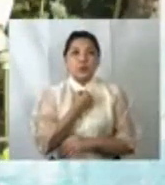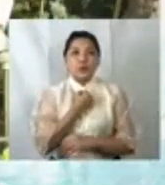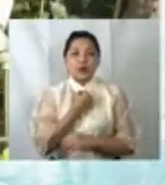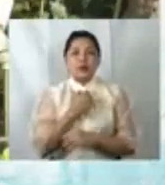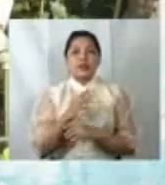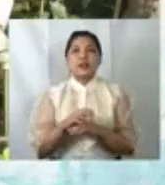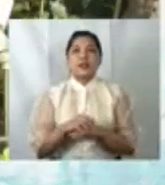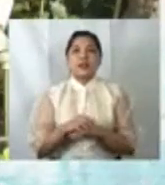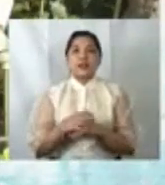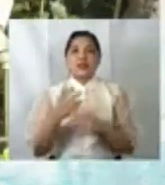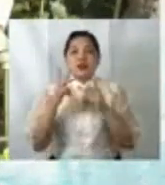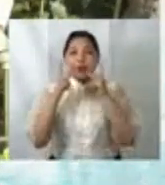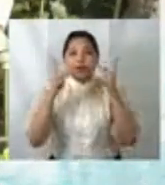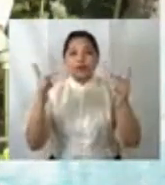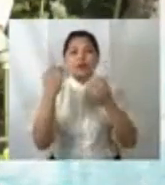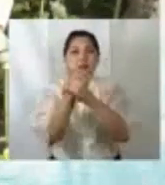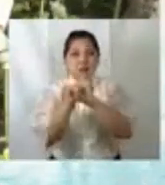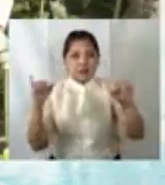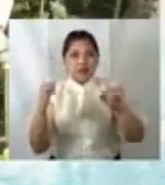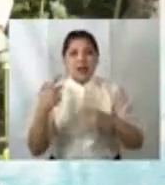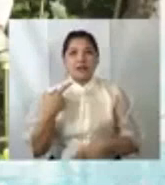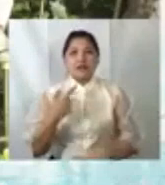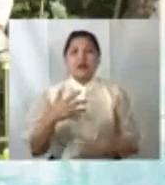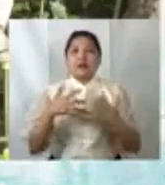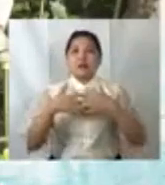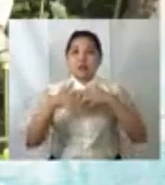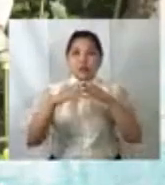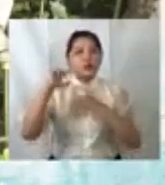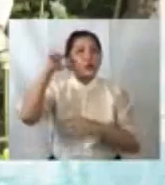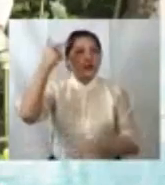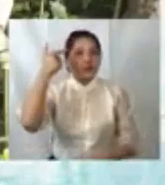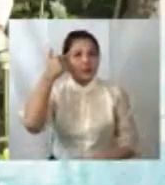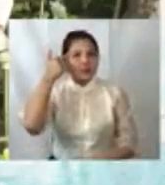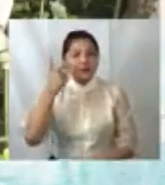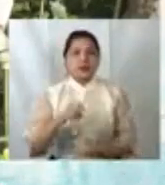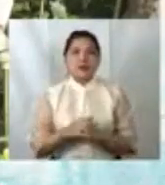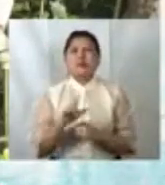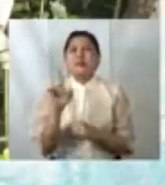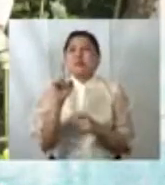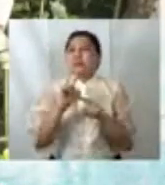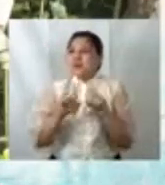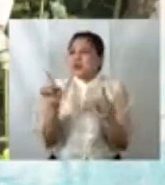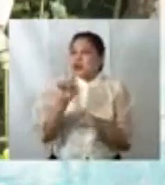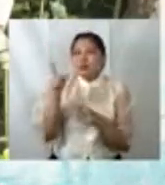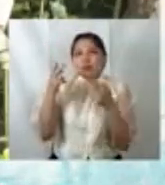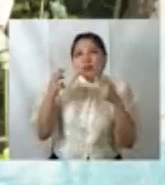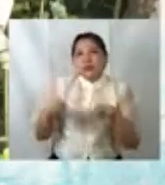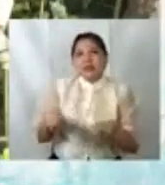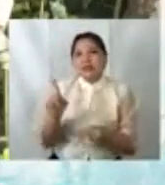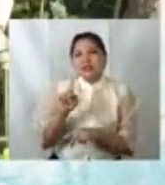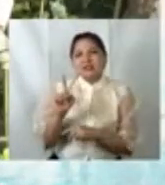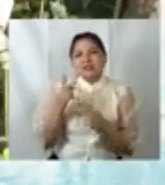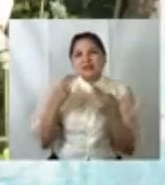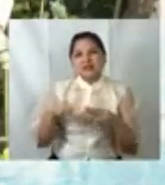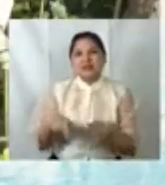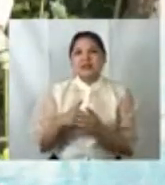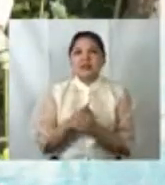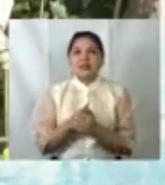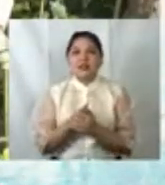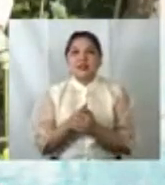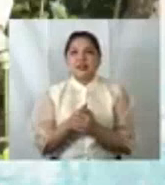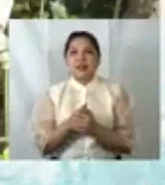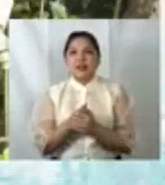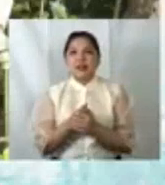independensya, nagtatatag na tayo ng pamahalaan, eh anong nangyari, di ba? Eh, dinigma nila tayo